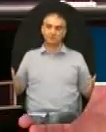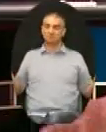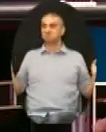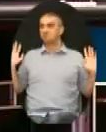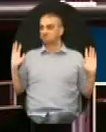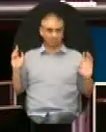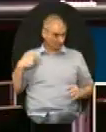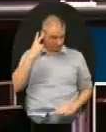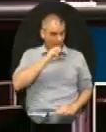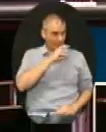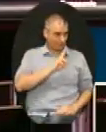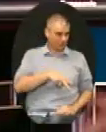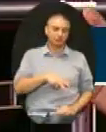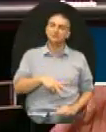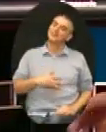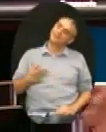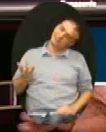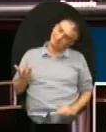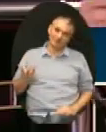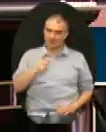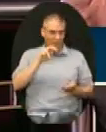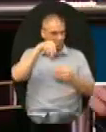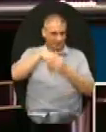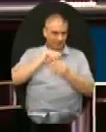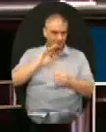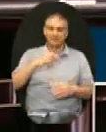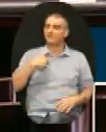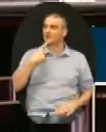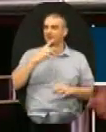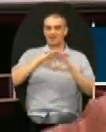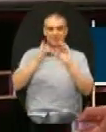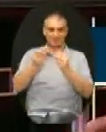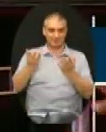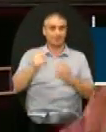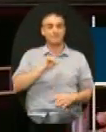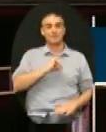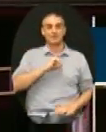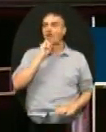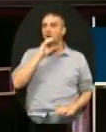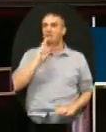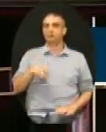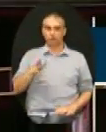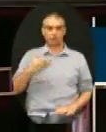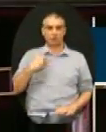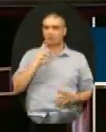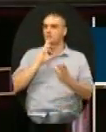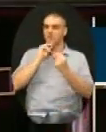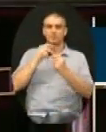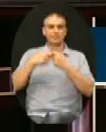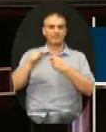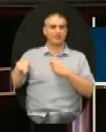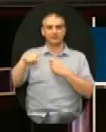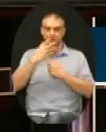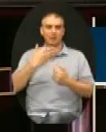אני לא יודע להגיד לך מודות. הדלפות אני מנה שיש. הדלפות, טוב. לא ישבת שם. אז בואו ניתן את כל הדברים. קודם כל זה מעניין, כי הדלפות יש. אנחנו יצאנו לדבר עם חקים,